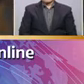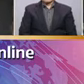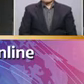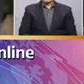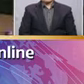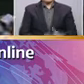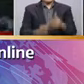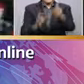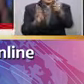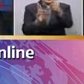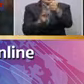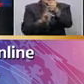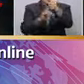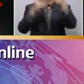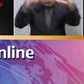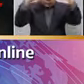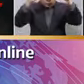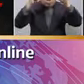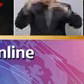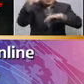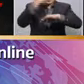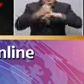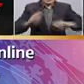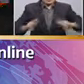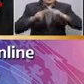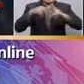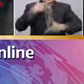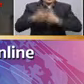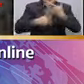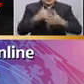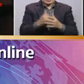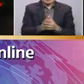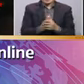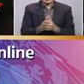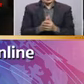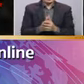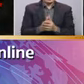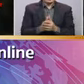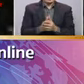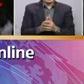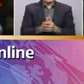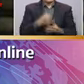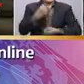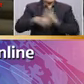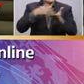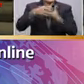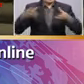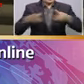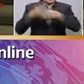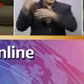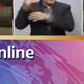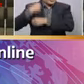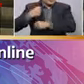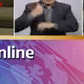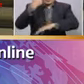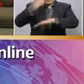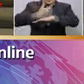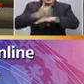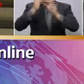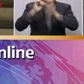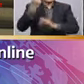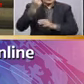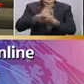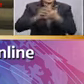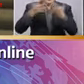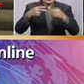นายภูมิธรรมเวชยชัยรองนายกรัฐมนตรีรัฐมนตรีว่าการกระทรวงพาณิชย์แกนนำพรรคเพื่อไทยกล่าวถึงกรณีพรรคประชาธิปัตย์ได้หัวหน้าพรรคคนใหม่คือนายเฉลิมชัย